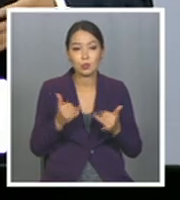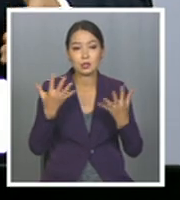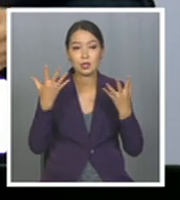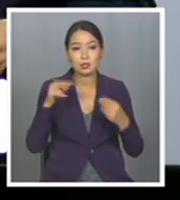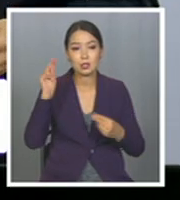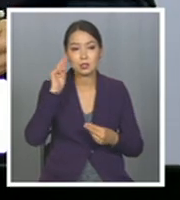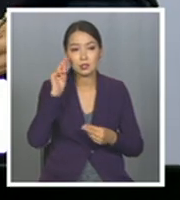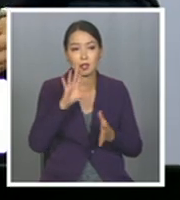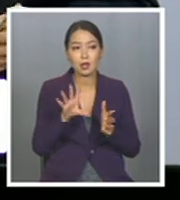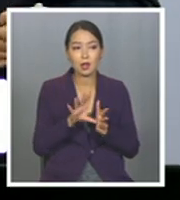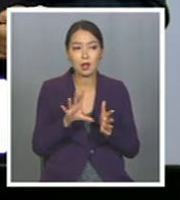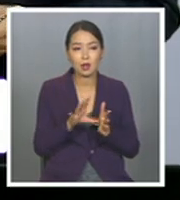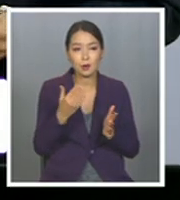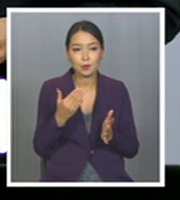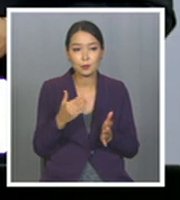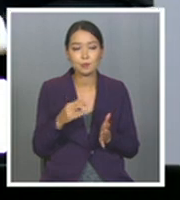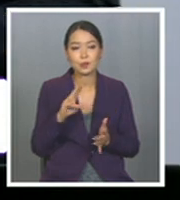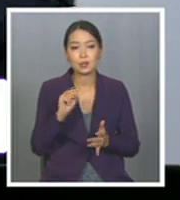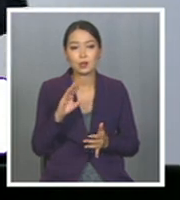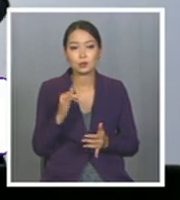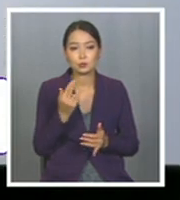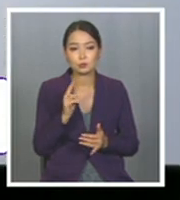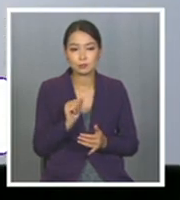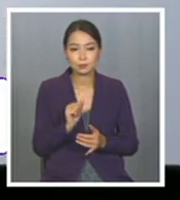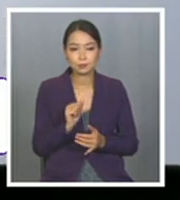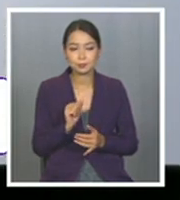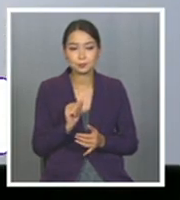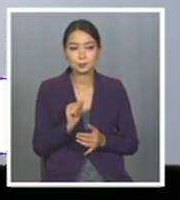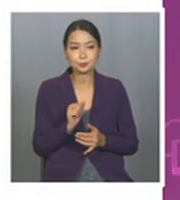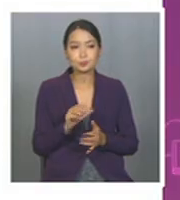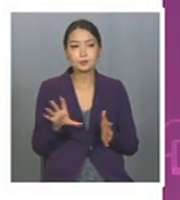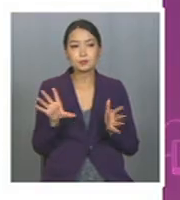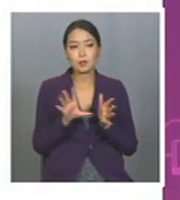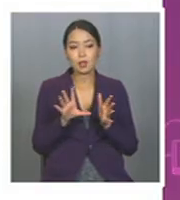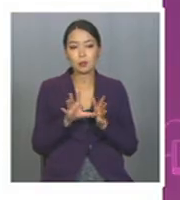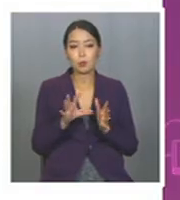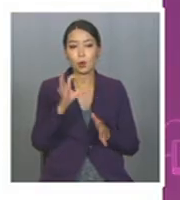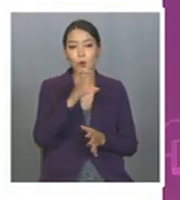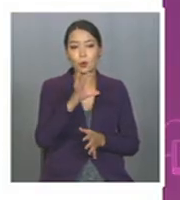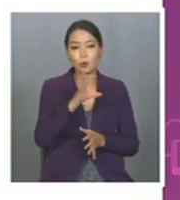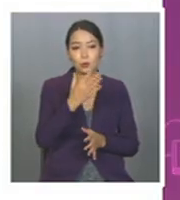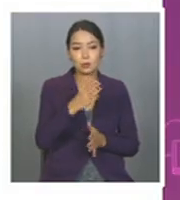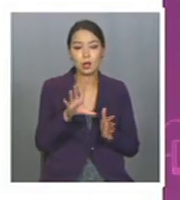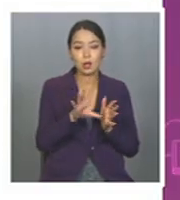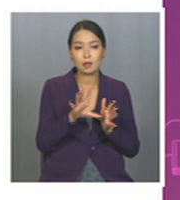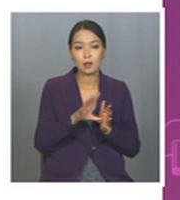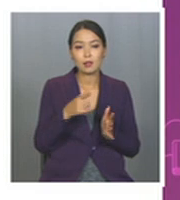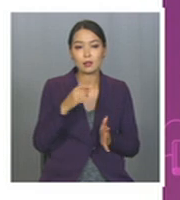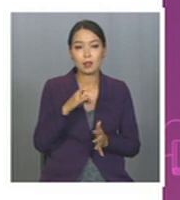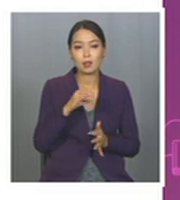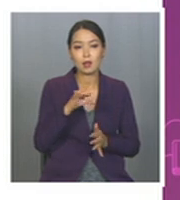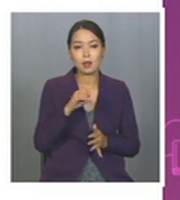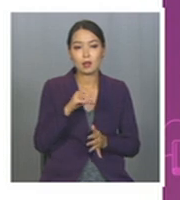айнымалы тоқ тізбегіне катушканы жалғаймыз. Міне, айнымалы тоқ көзі, яғни айнымалы генератор, және